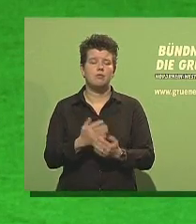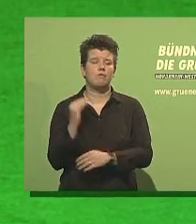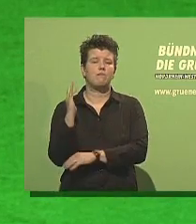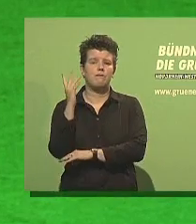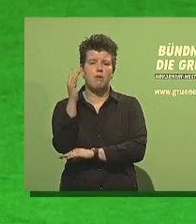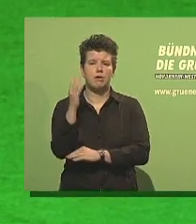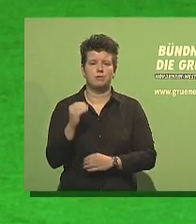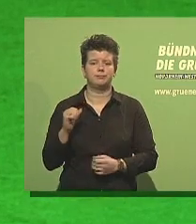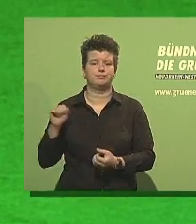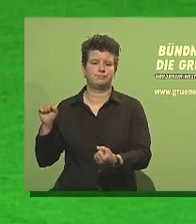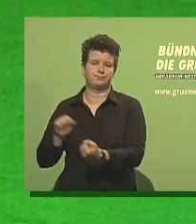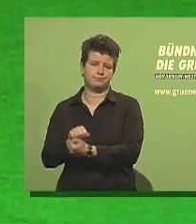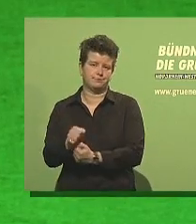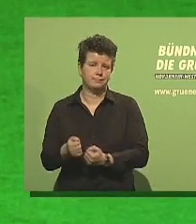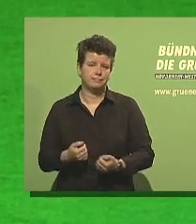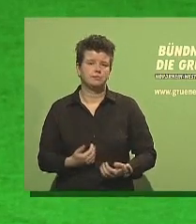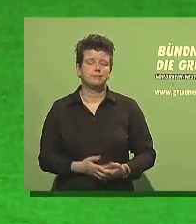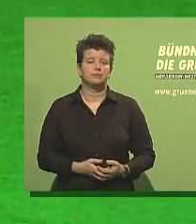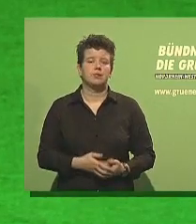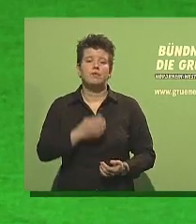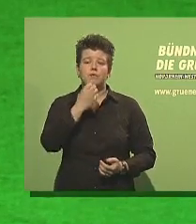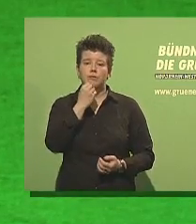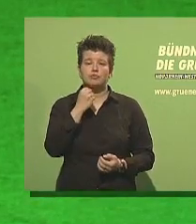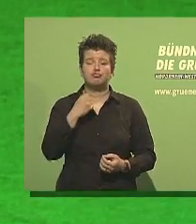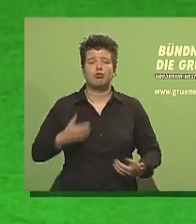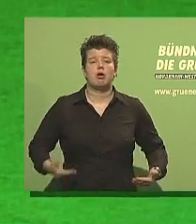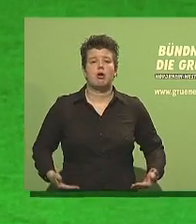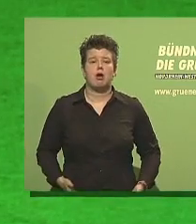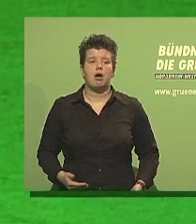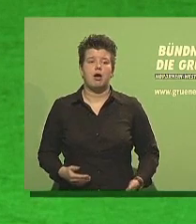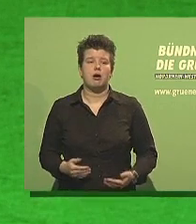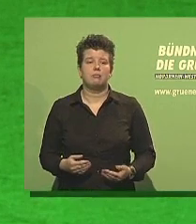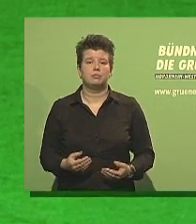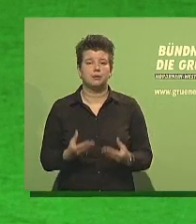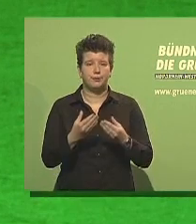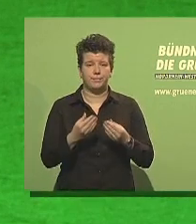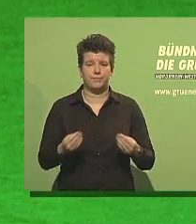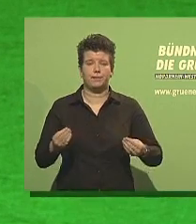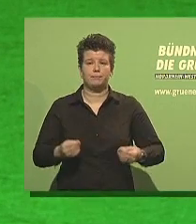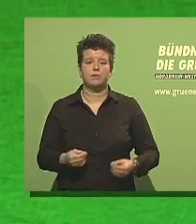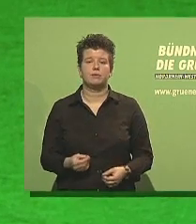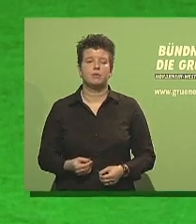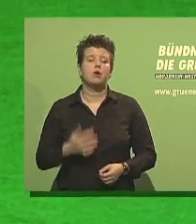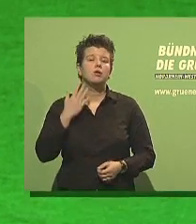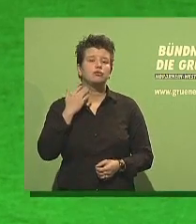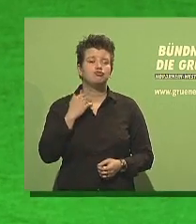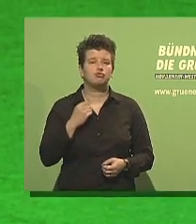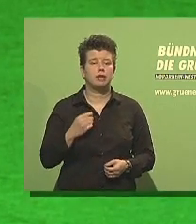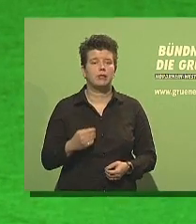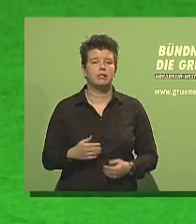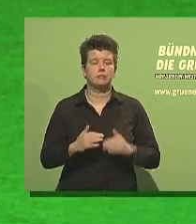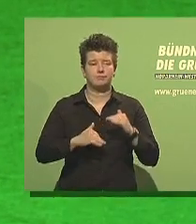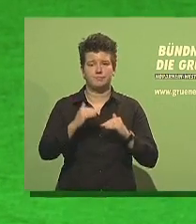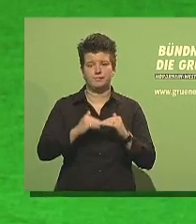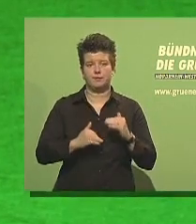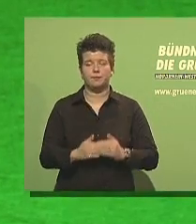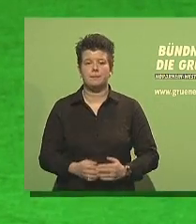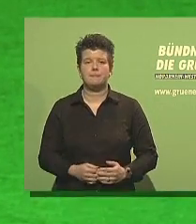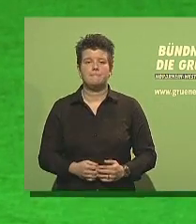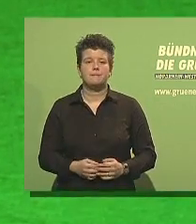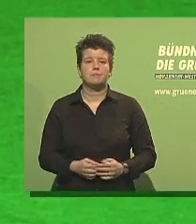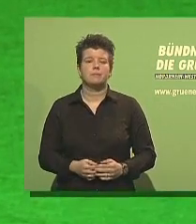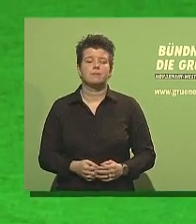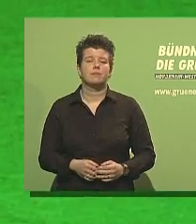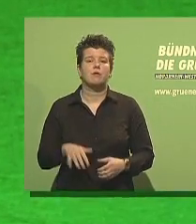die Welt kocht. Ich will Armut überwinden, Geschlechtergerechtigkeit, Respekt vor den Völkern und dass die Grenzen